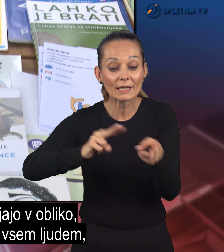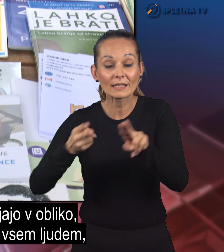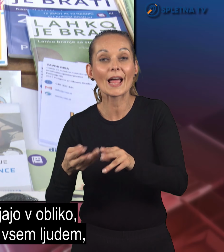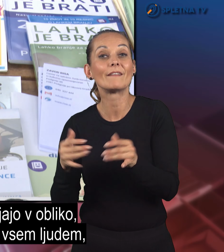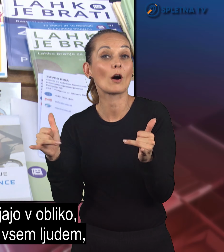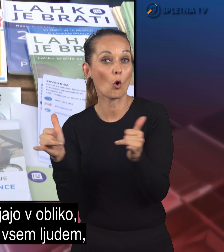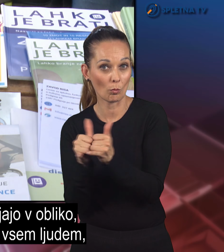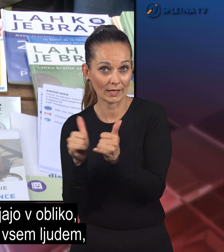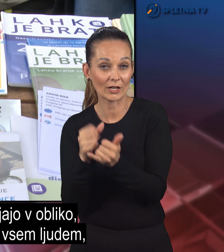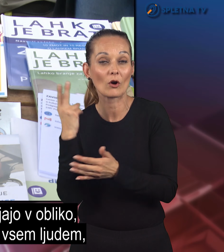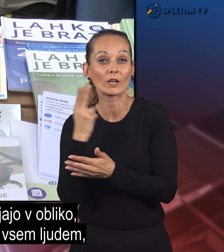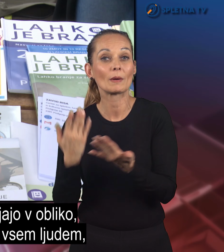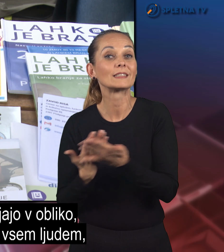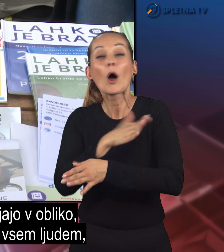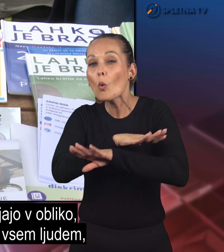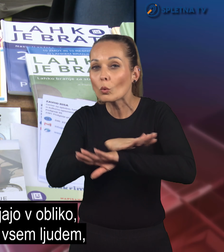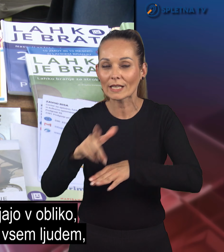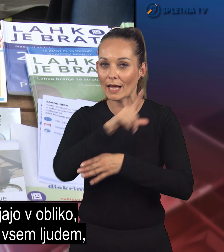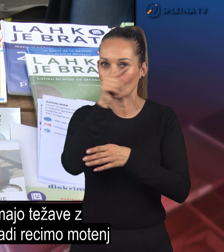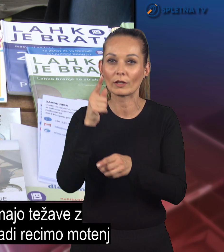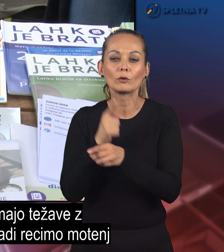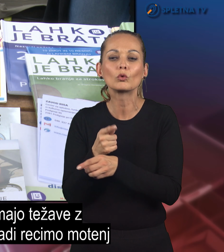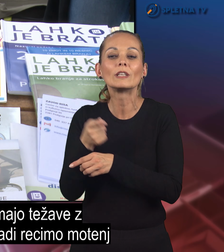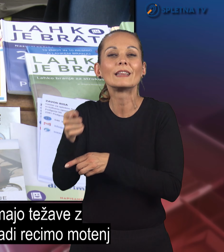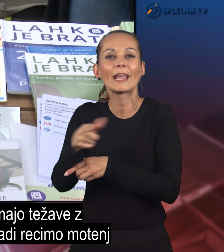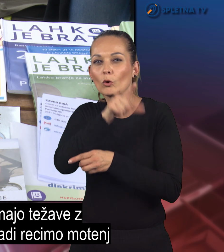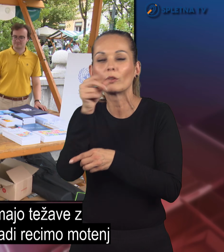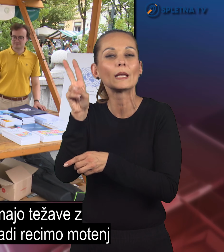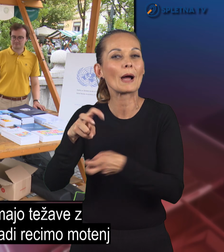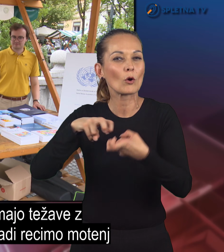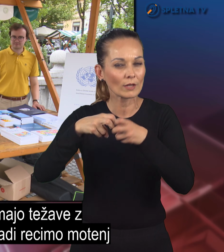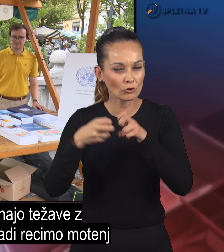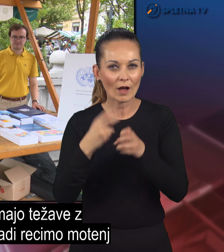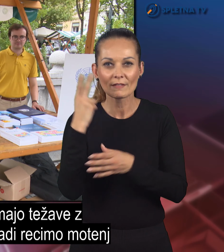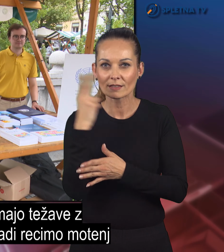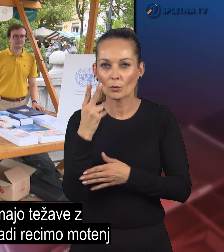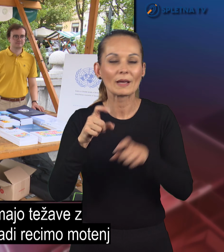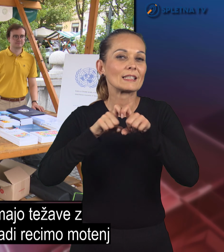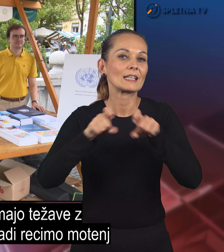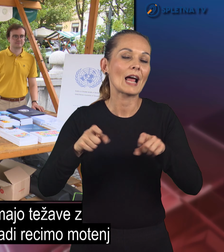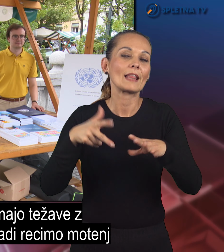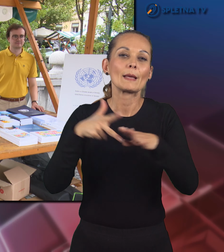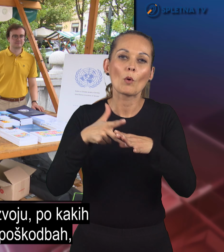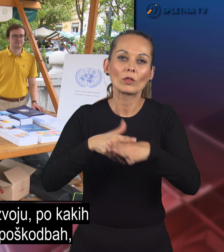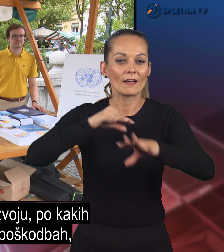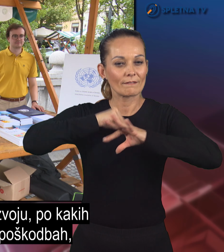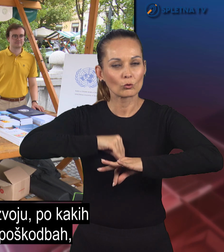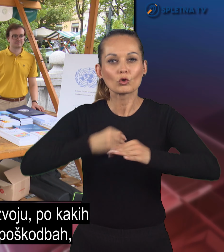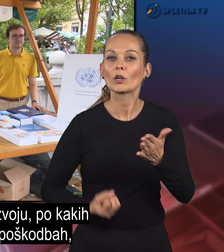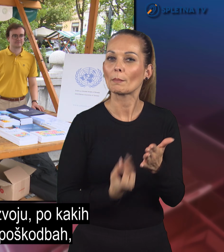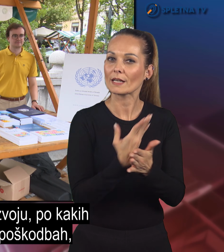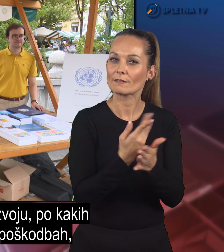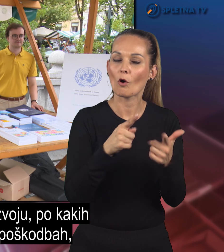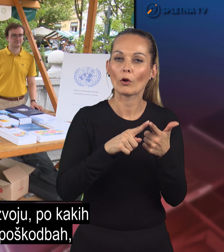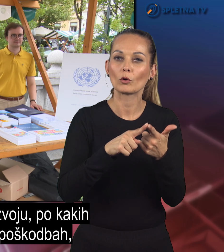prirejajo v obliko, ki je razumljiva za vse ljudi, tudi tiste, ki imajo težave z razumevanjem zaradi recimo motenj v duševnem